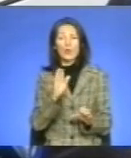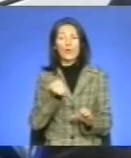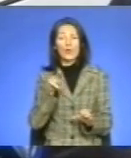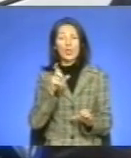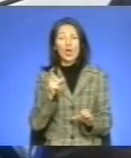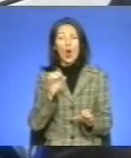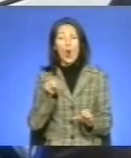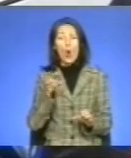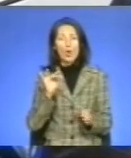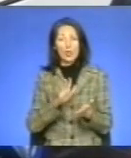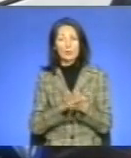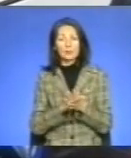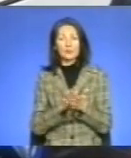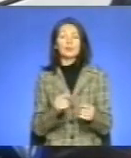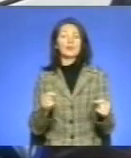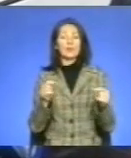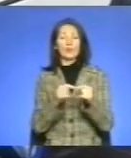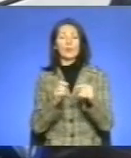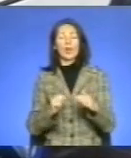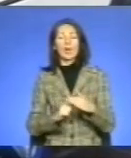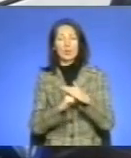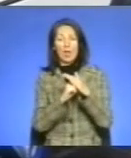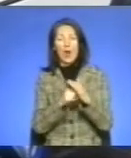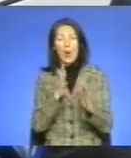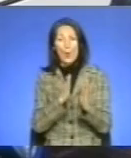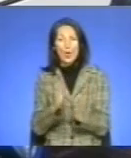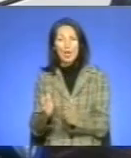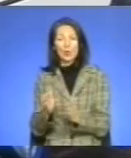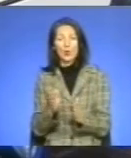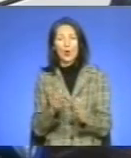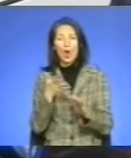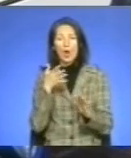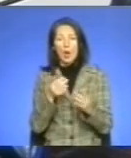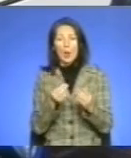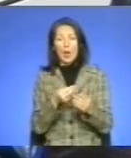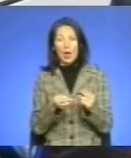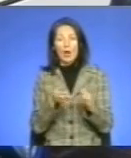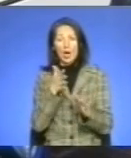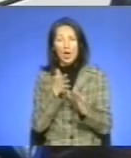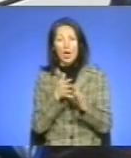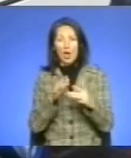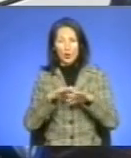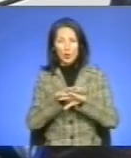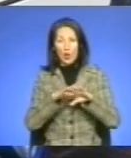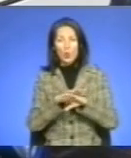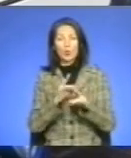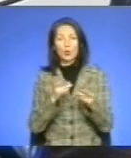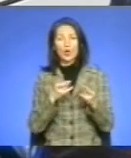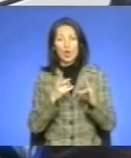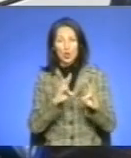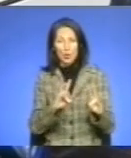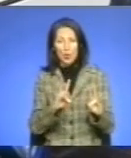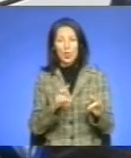визначення підстав та порядку здійснення розрахунку розміру шкоди заподіяної державі внаслідок недотримання вимог